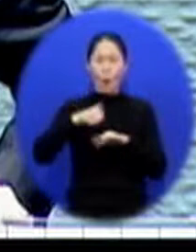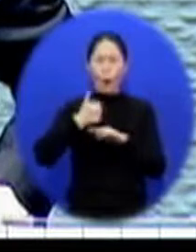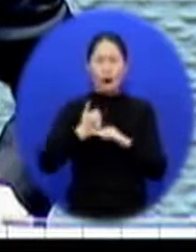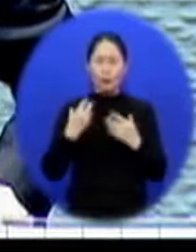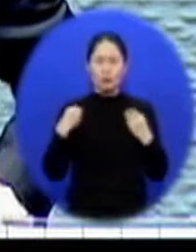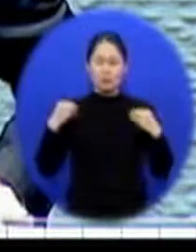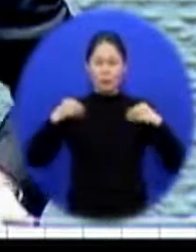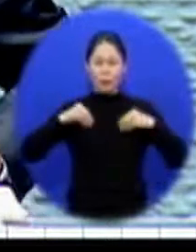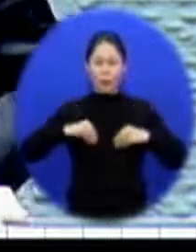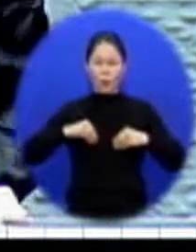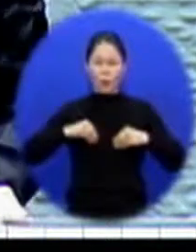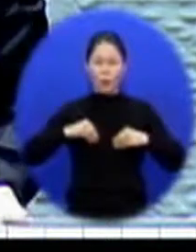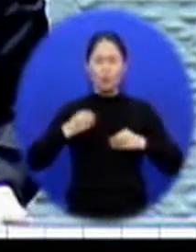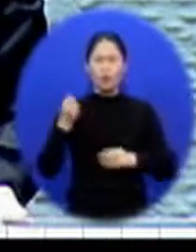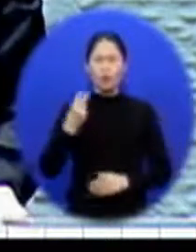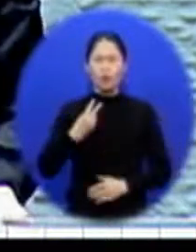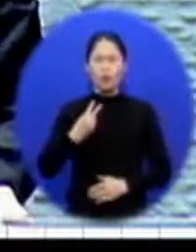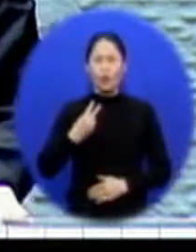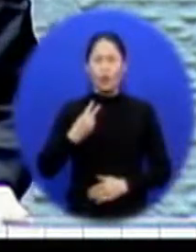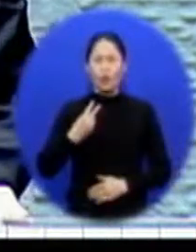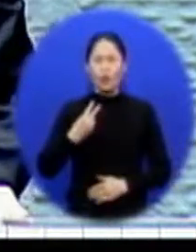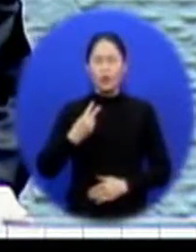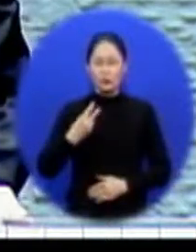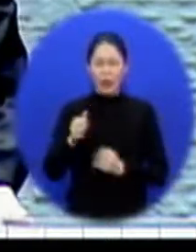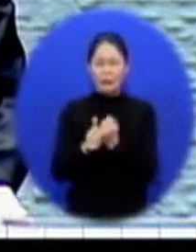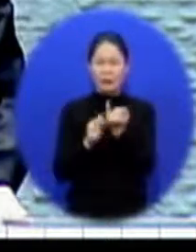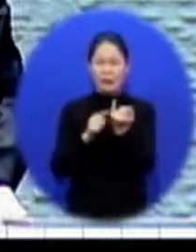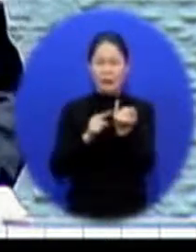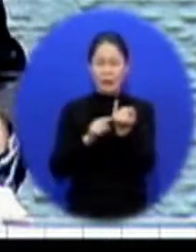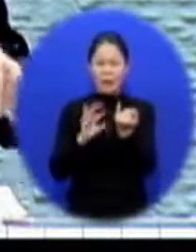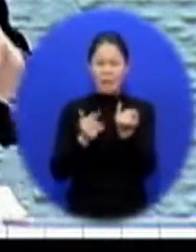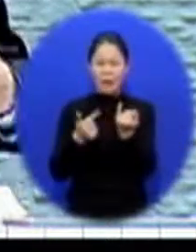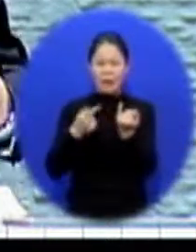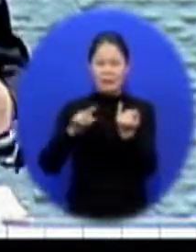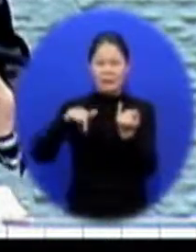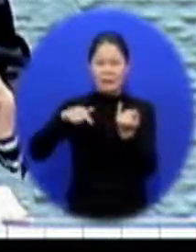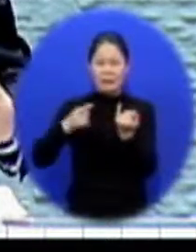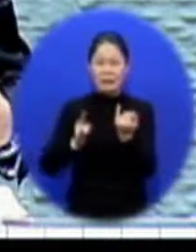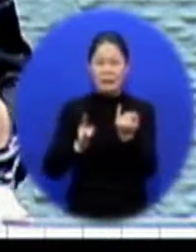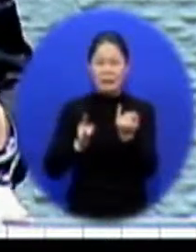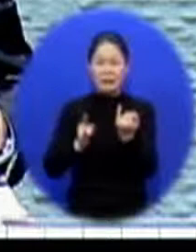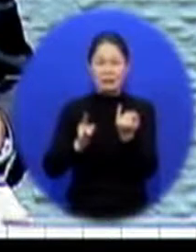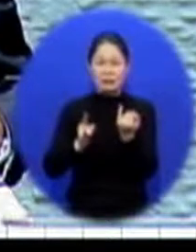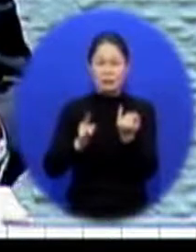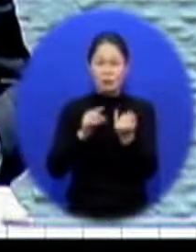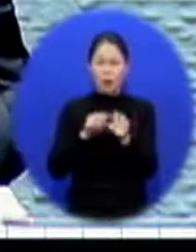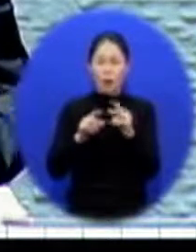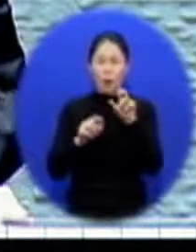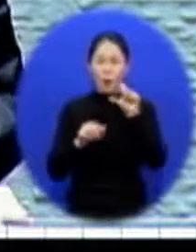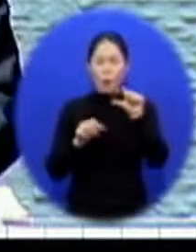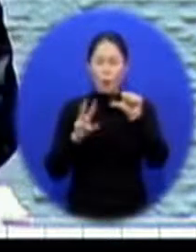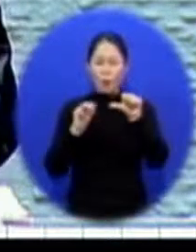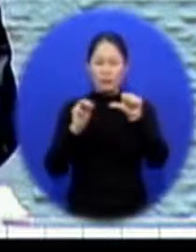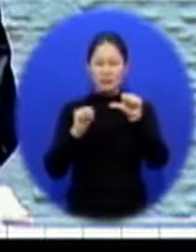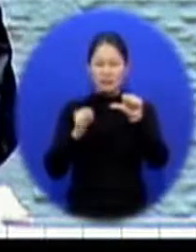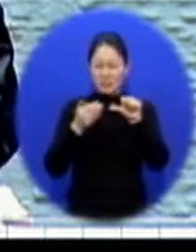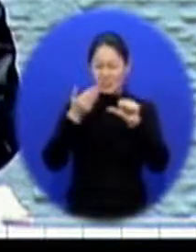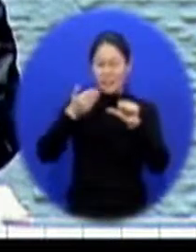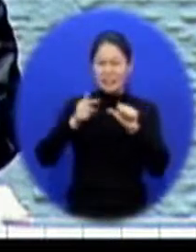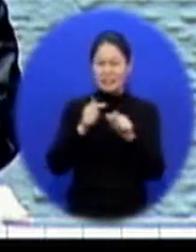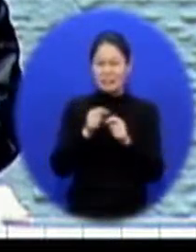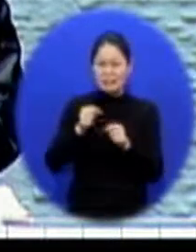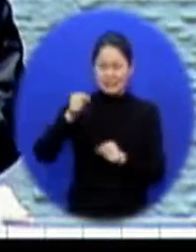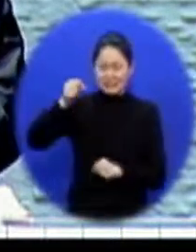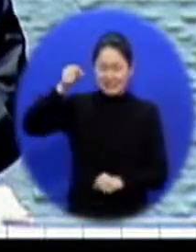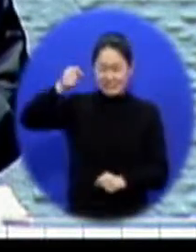입고 그리고 안에 벤에게 는 오메 닿아 길이의 땅에 끌리는 긴